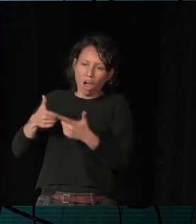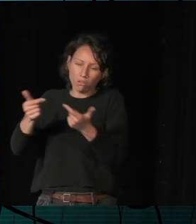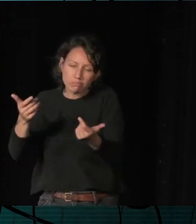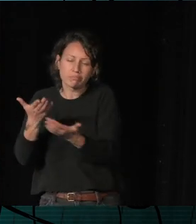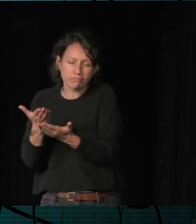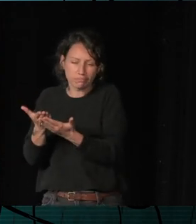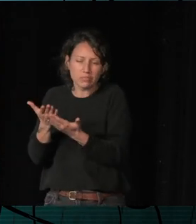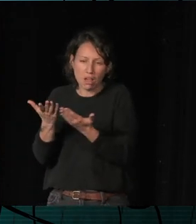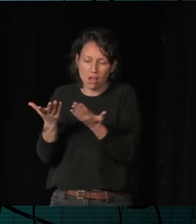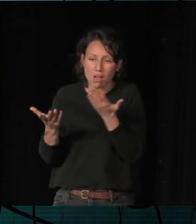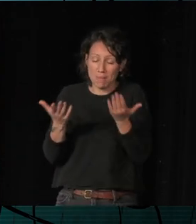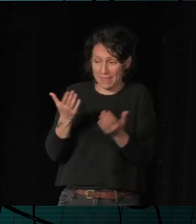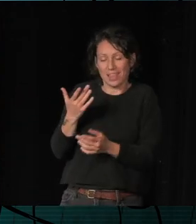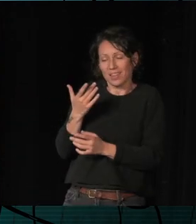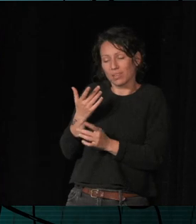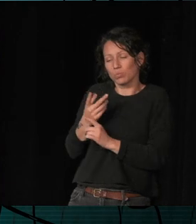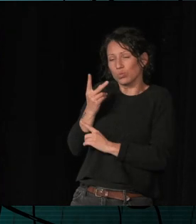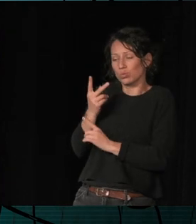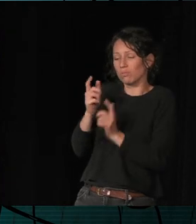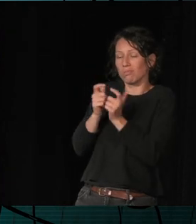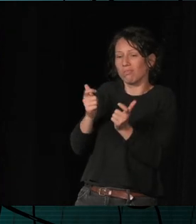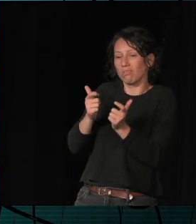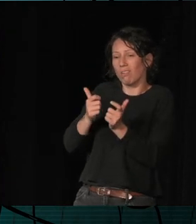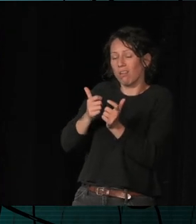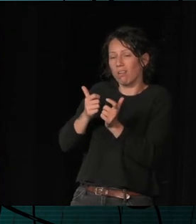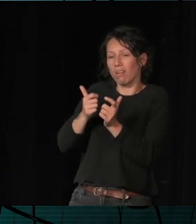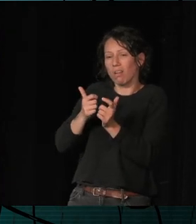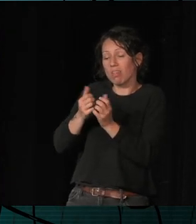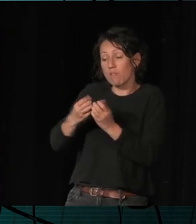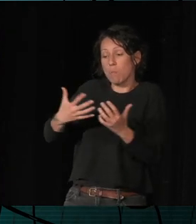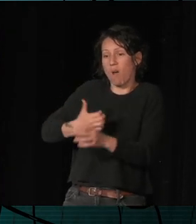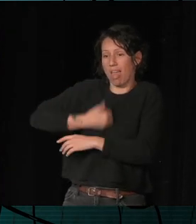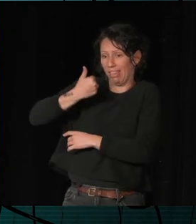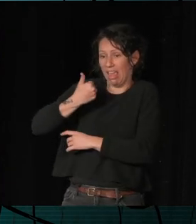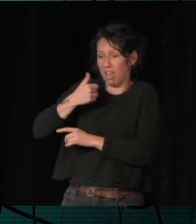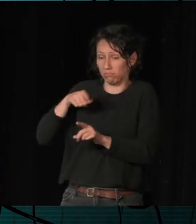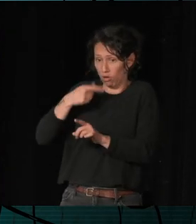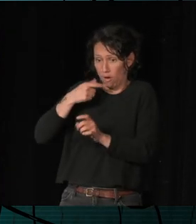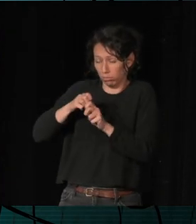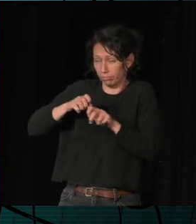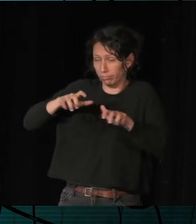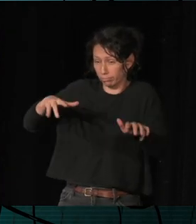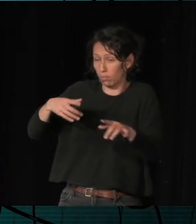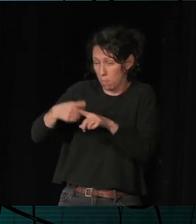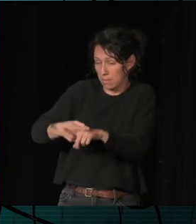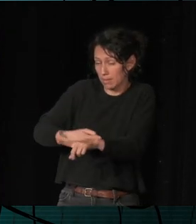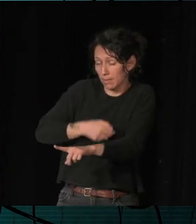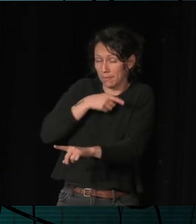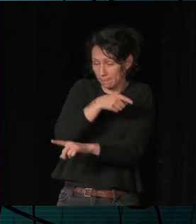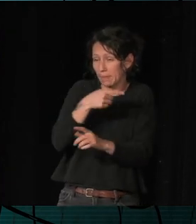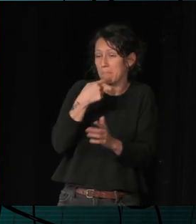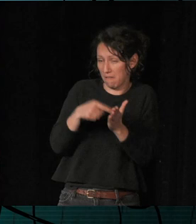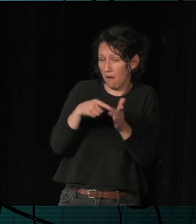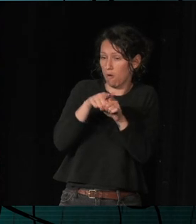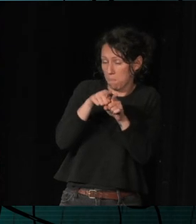trouve, de la part des développeurs indés sur la narration, cette envie de parler de sujets sérieux plutôt adultes, quoi.